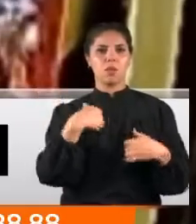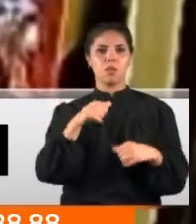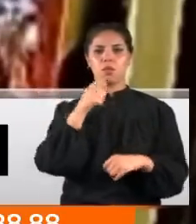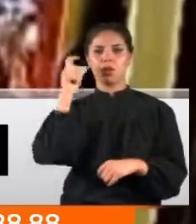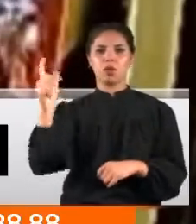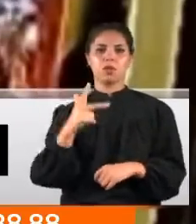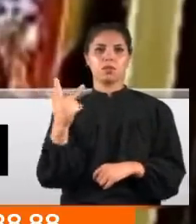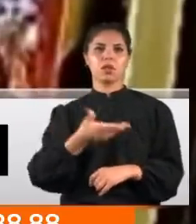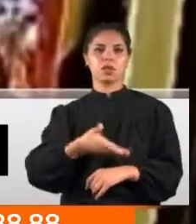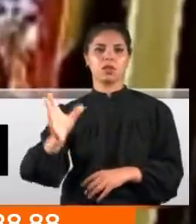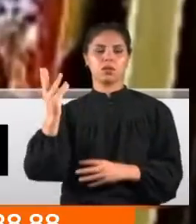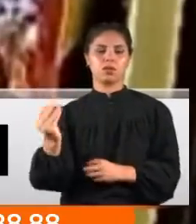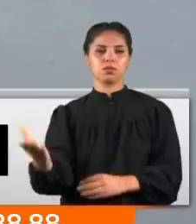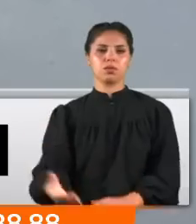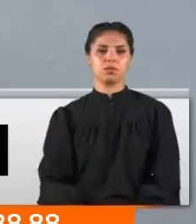hızla uzaklaşmayı seçti.